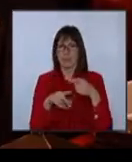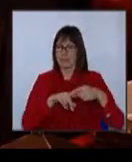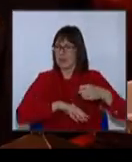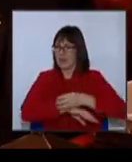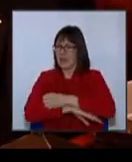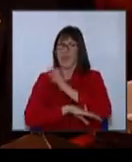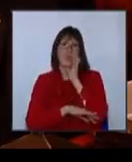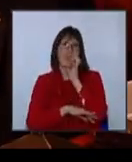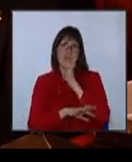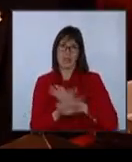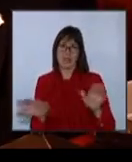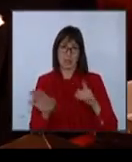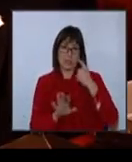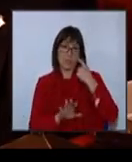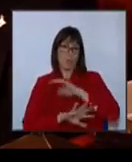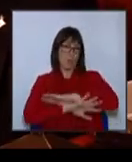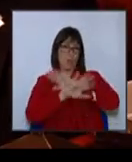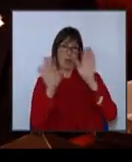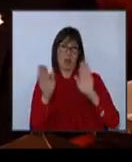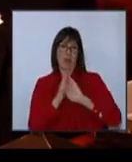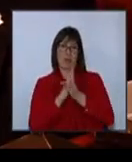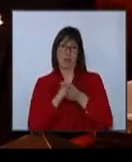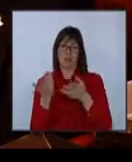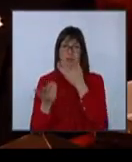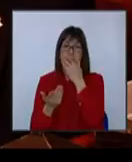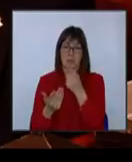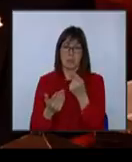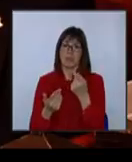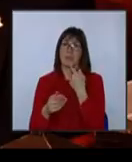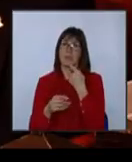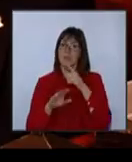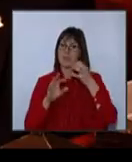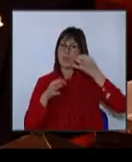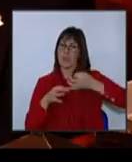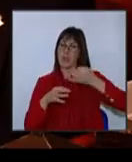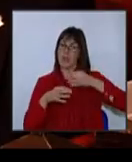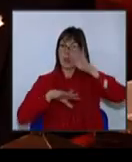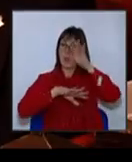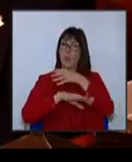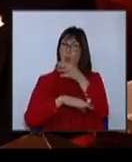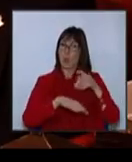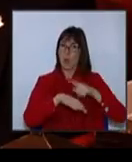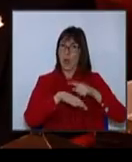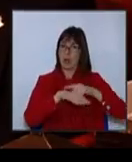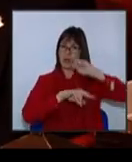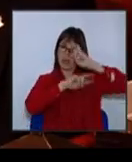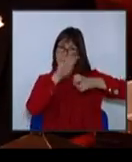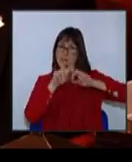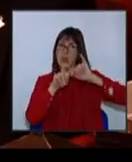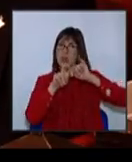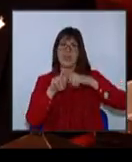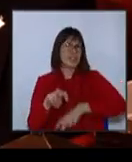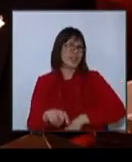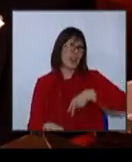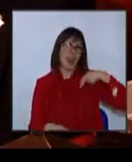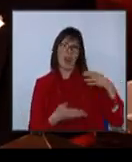fa autènticament fàstic. No tan sols cal revisar i racionalitzar els horaris, sinó que cal una reestructuració en general de